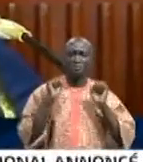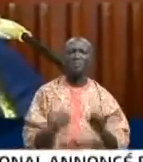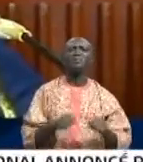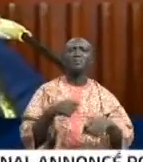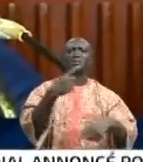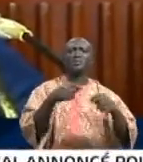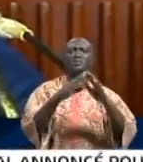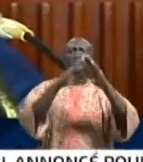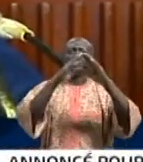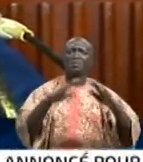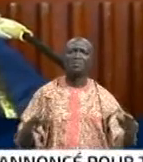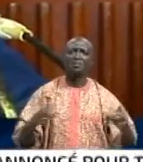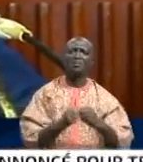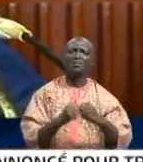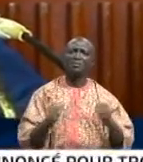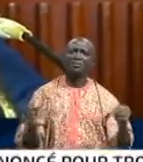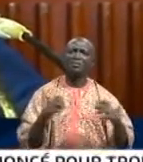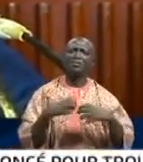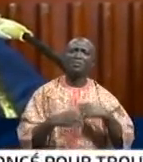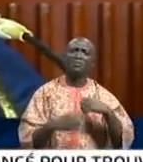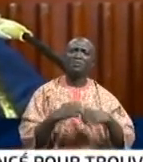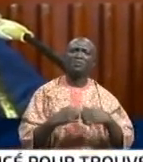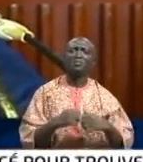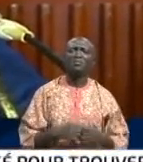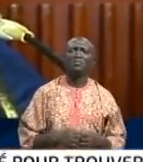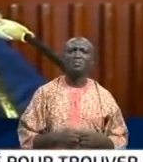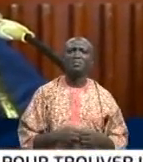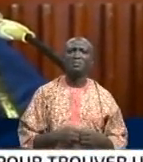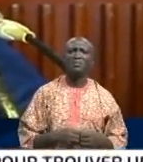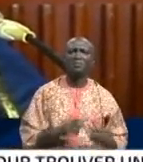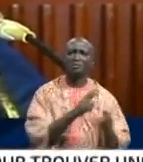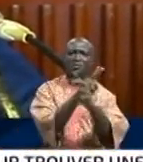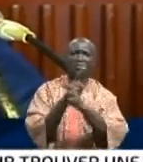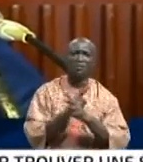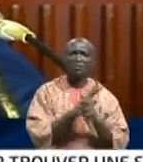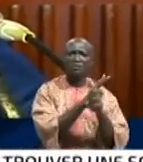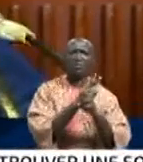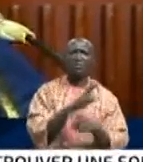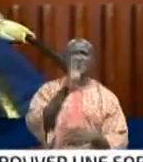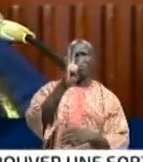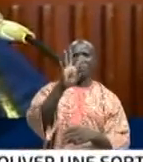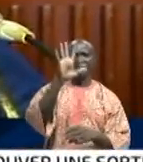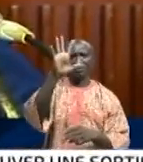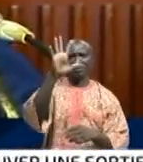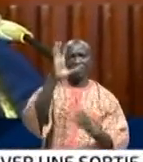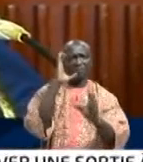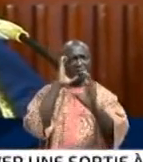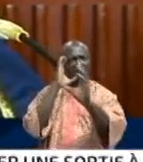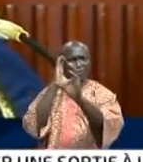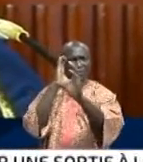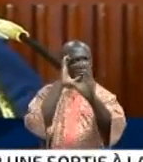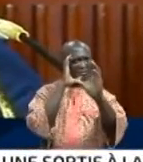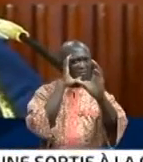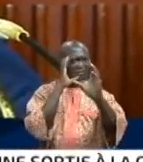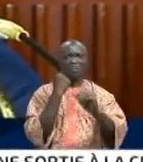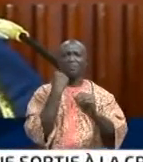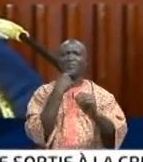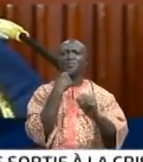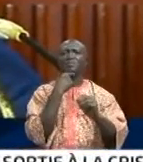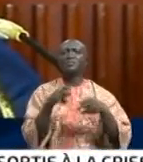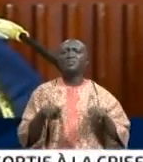une salle de vidéo de de surveillance avec 45 caméras comme la Ligue le Président Amadou Kane qui nous permet d'avoir